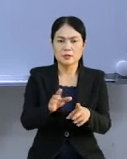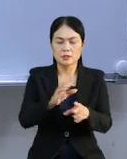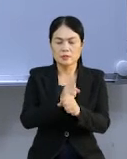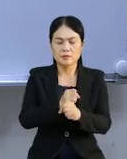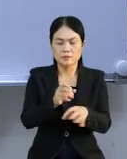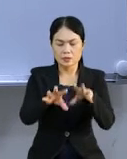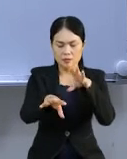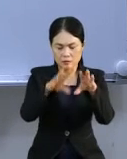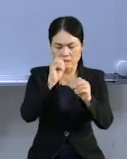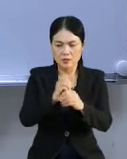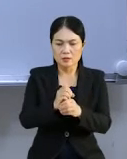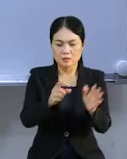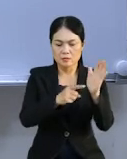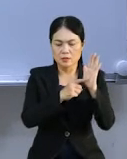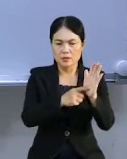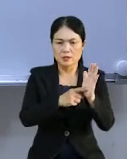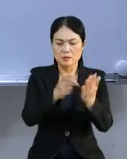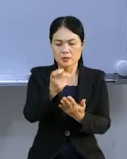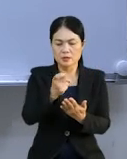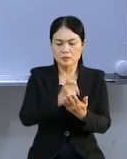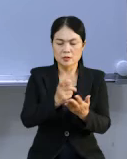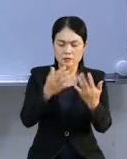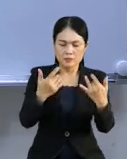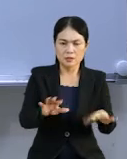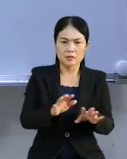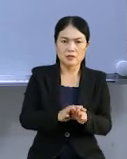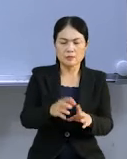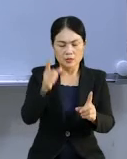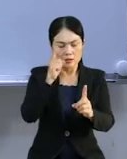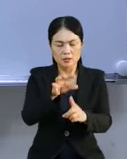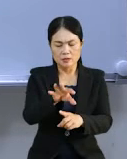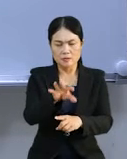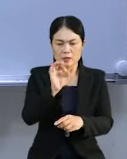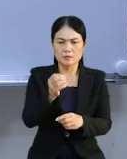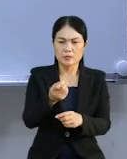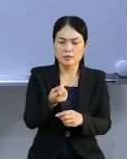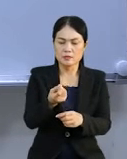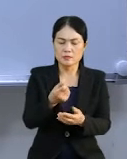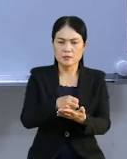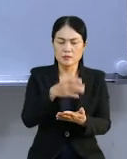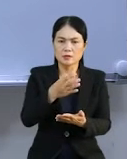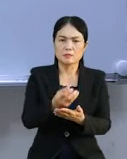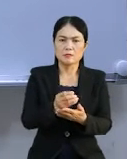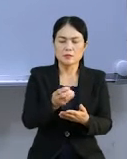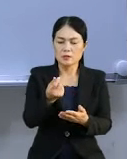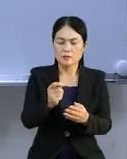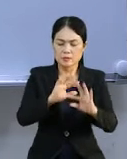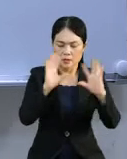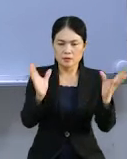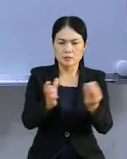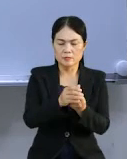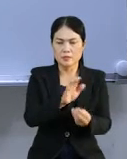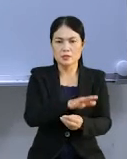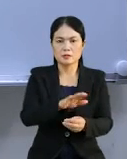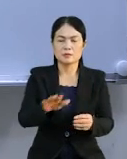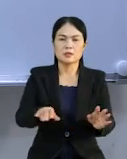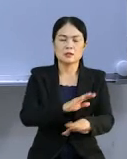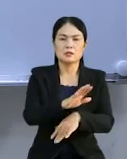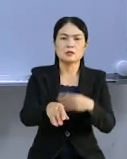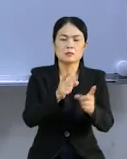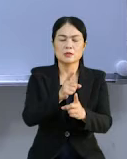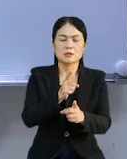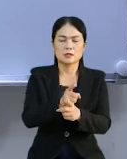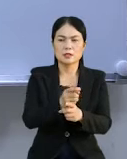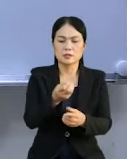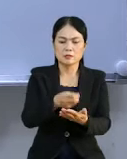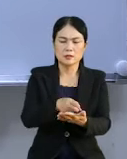dược bàn ở mò sắc xa lựa ưu tiêu hò cùng rù hai. Cứ đàm bây rộp, đồng lại prạ xa rốc. Cứ con tiếng ọc nế từ